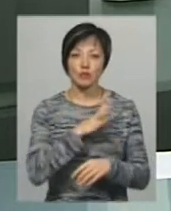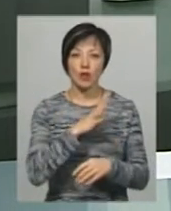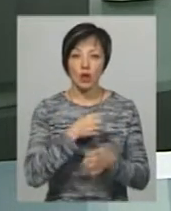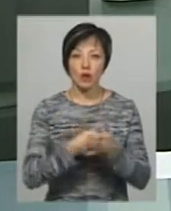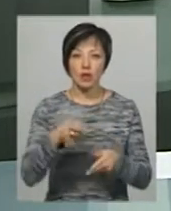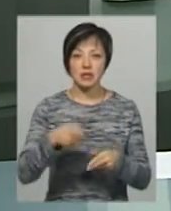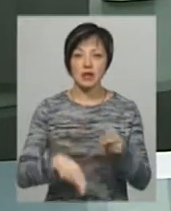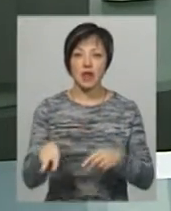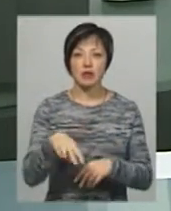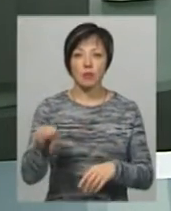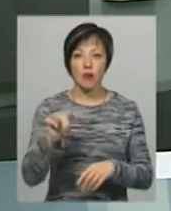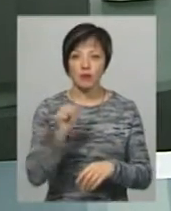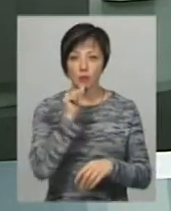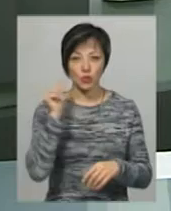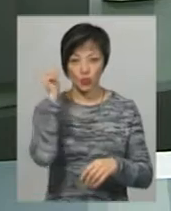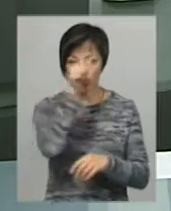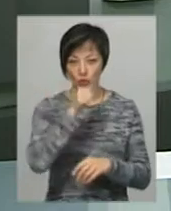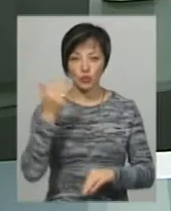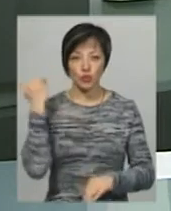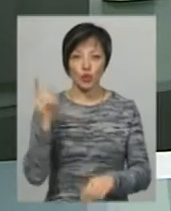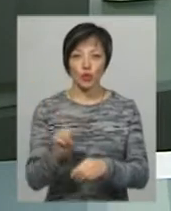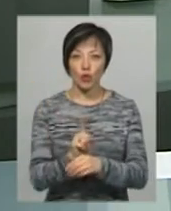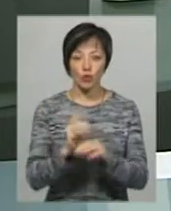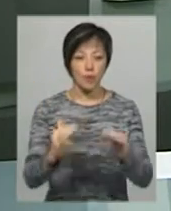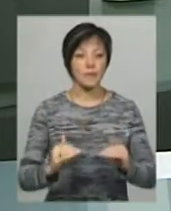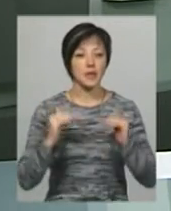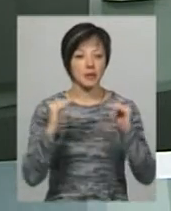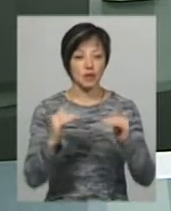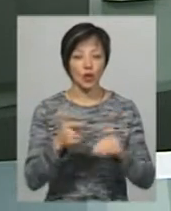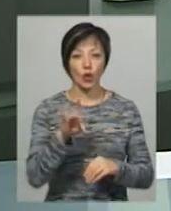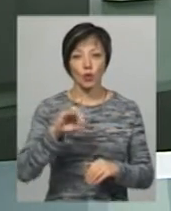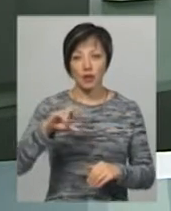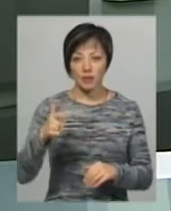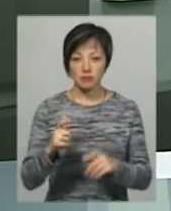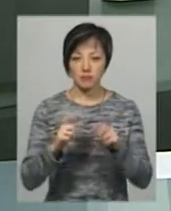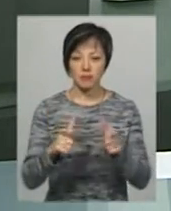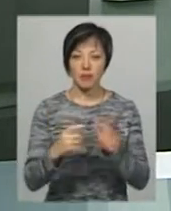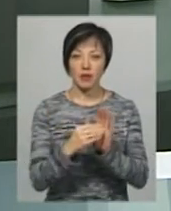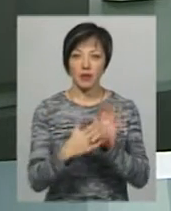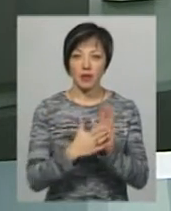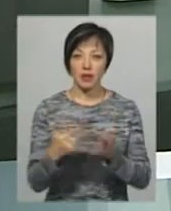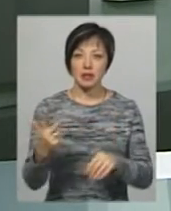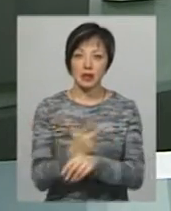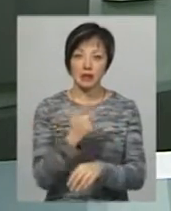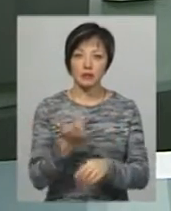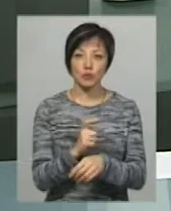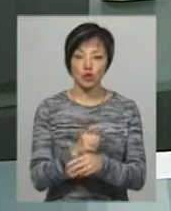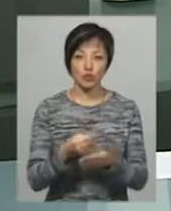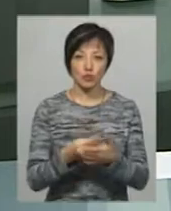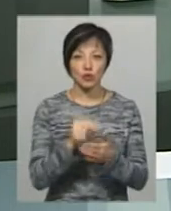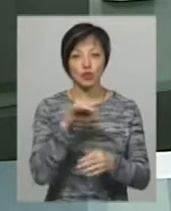до кінця листопада минулого року. Тоді норму підвищили і за грудень платіжки надійшли з тричі більшими сумами.